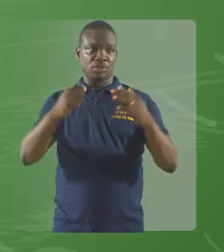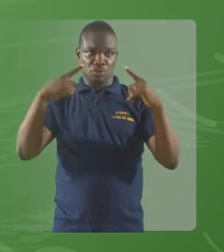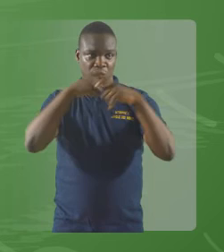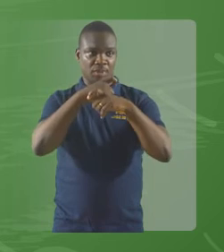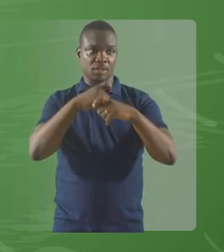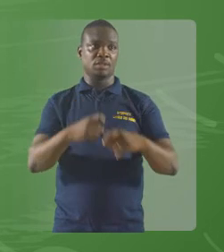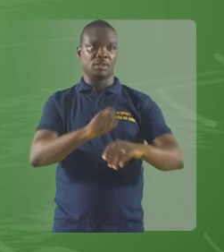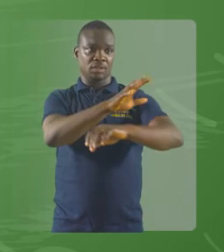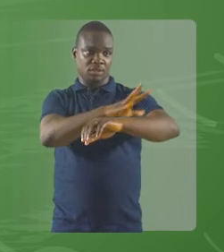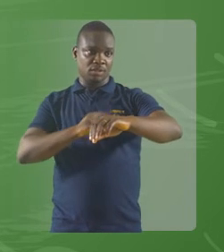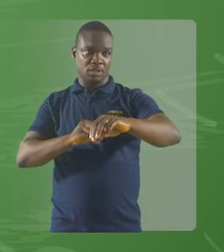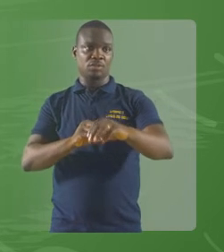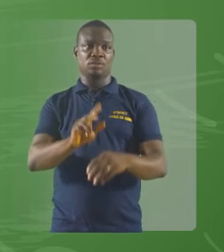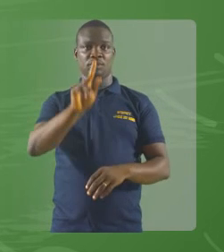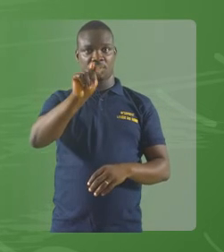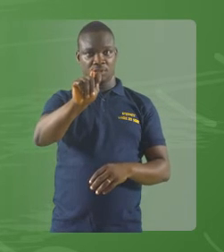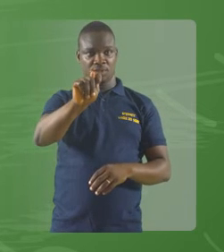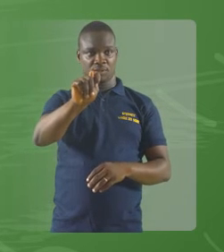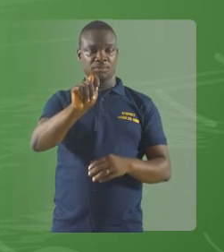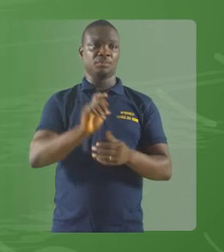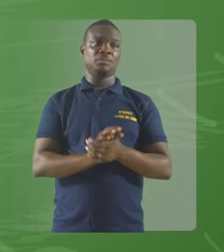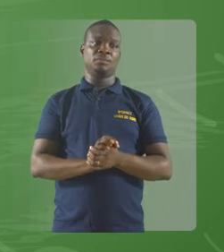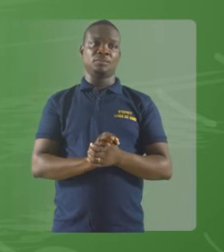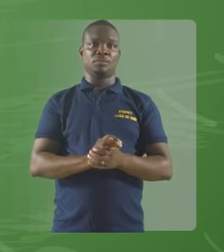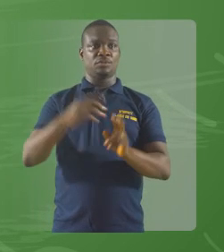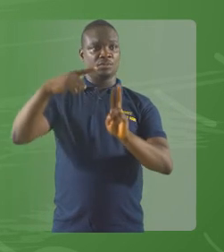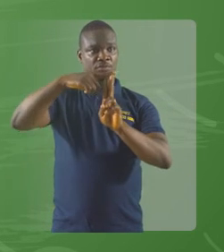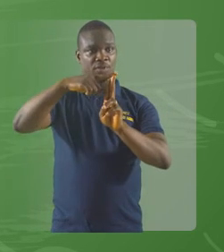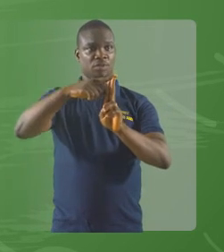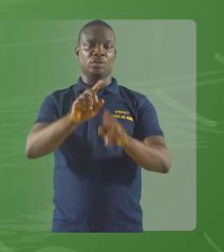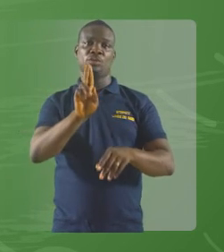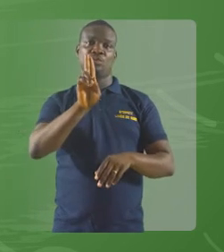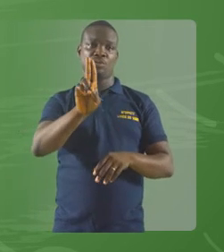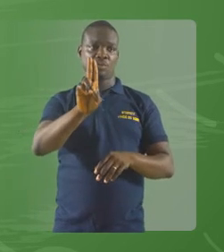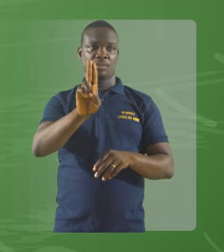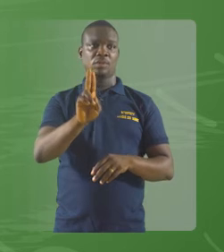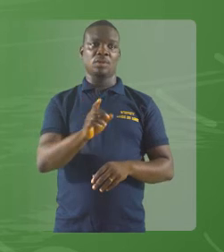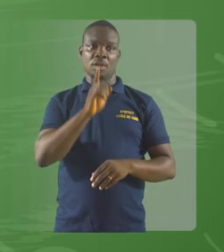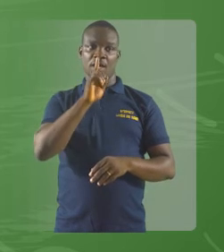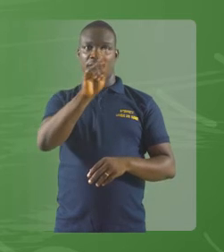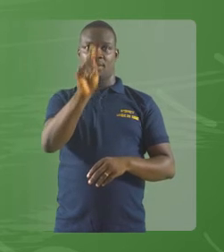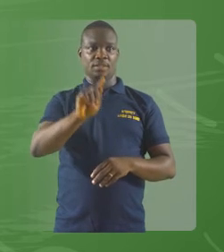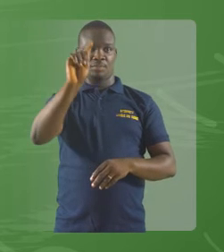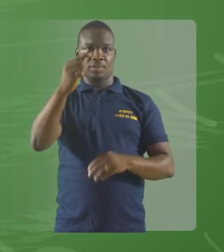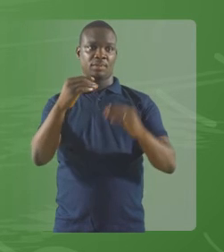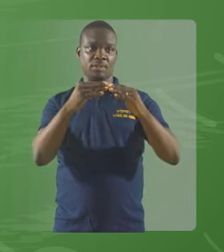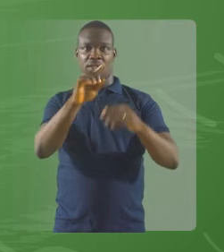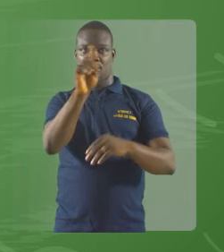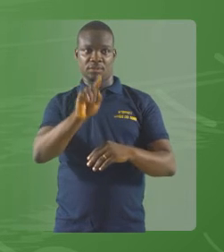de la translation T de vecteur U est Z' est égal à